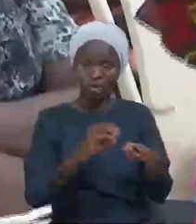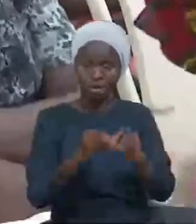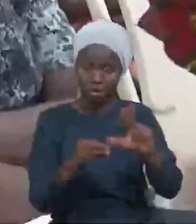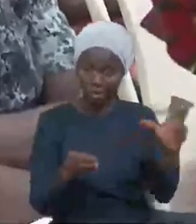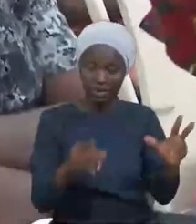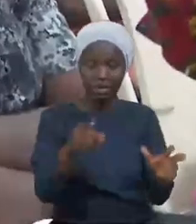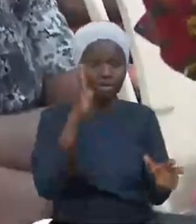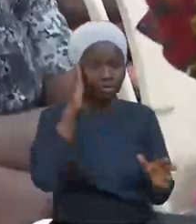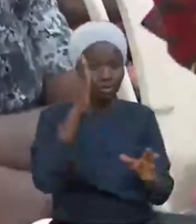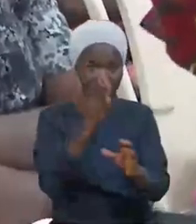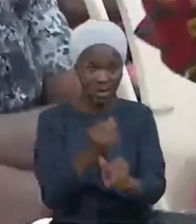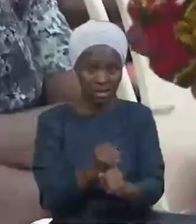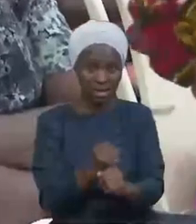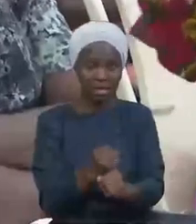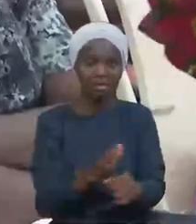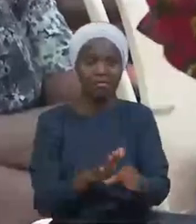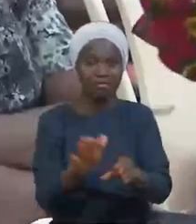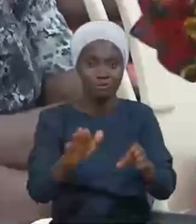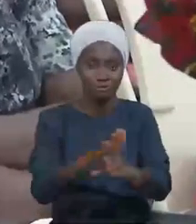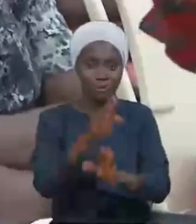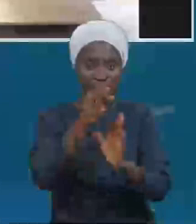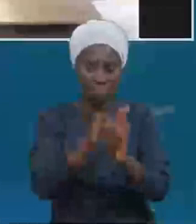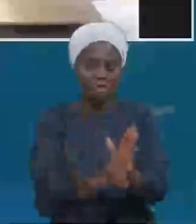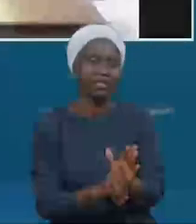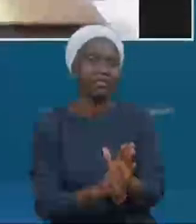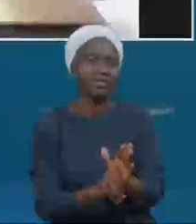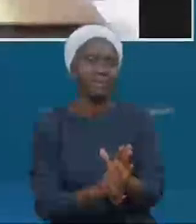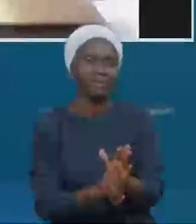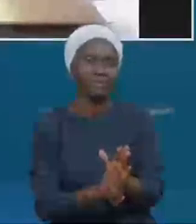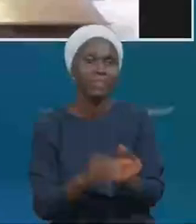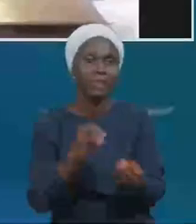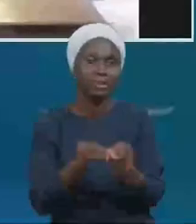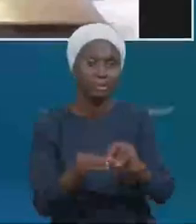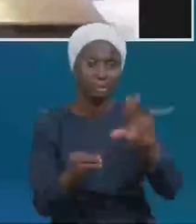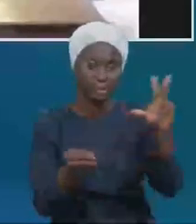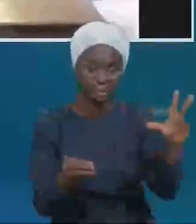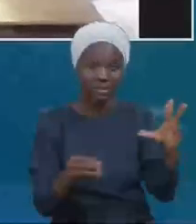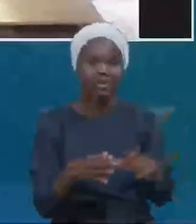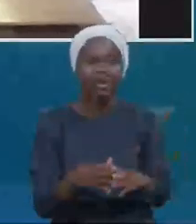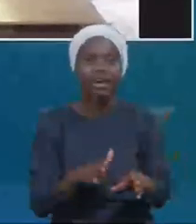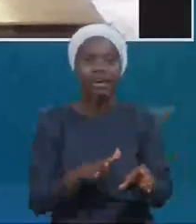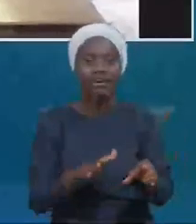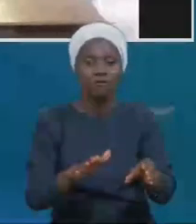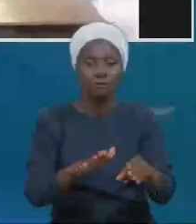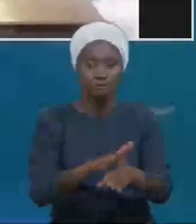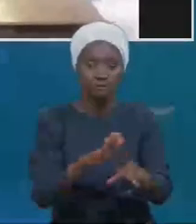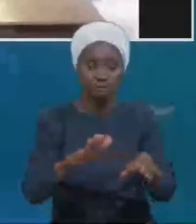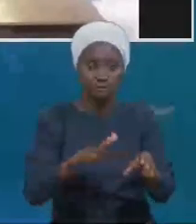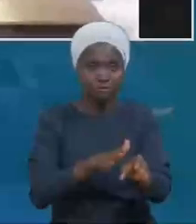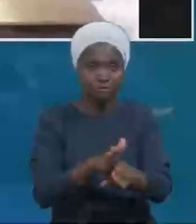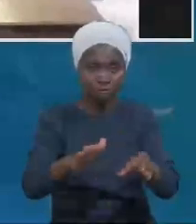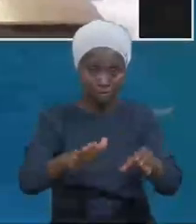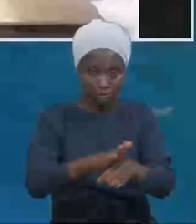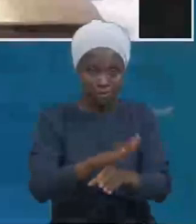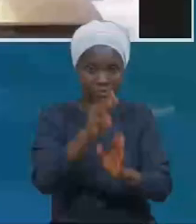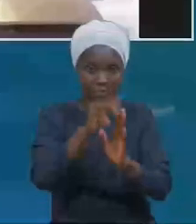l'accomplissement. Viens au troisième point maintenant, l'accomplissement pour tous les chercheurs de soulagement par la